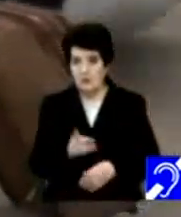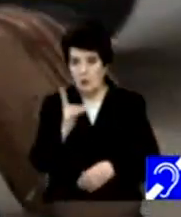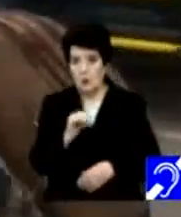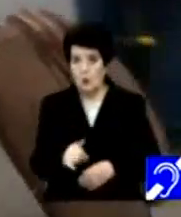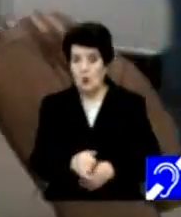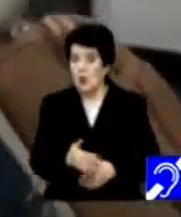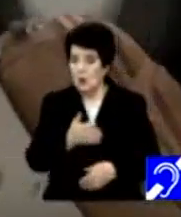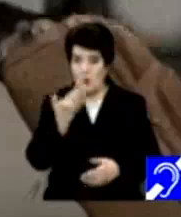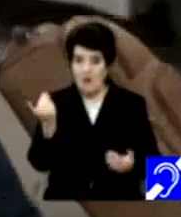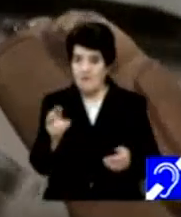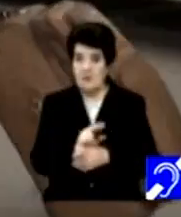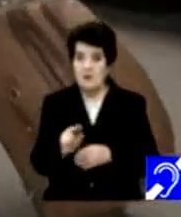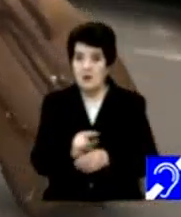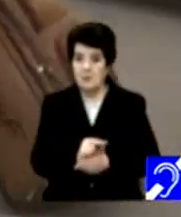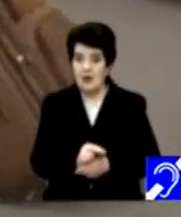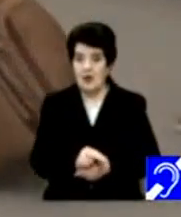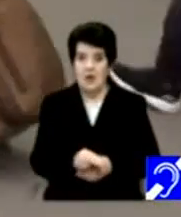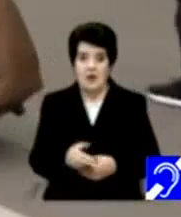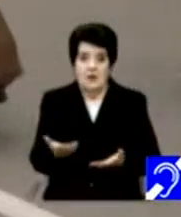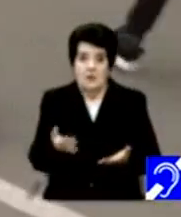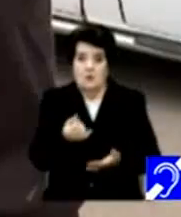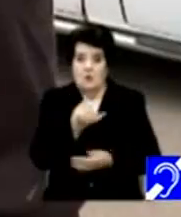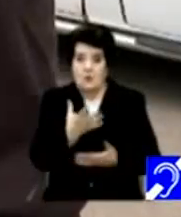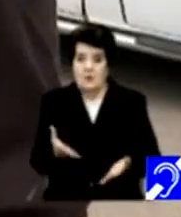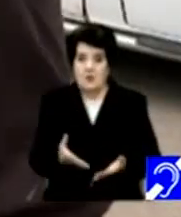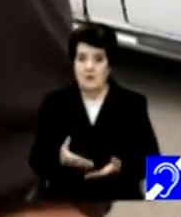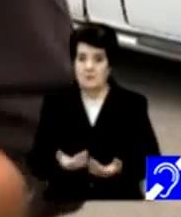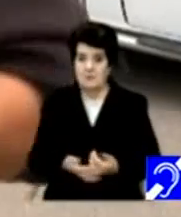repara, n-avem cu ce sta în calea mașinilor. Nu putem,